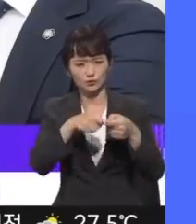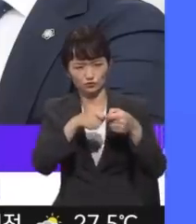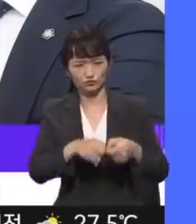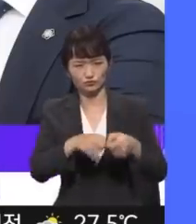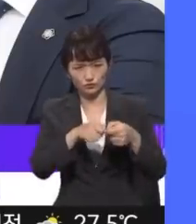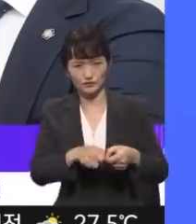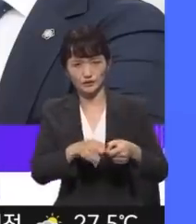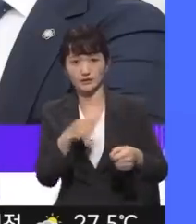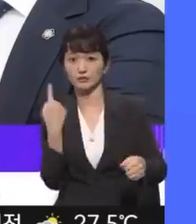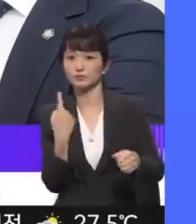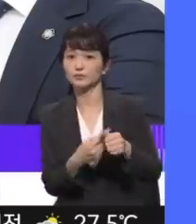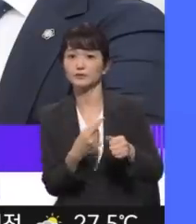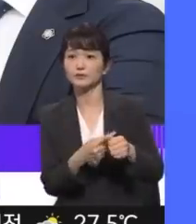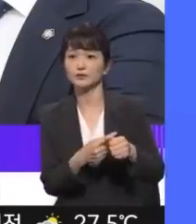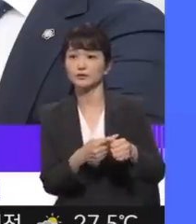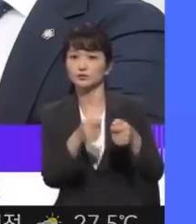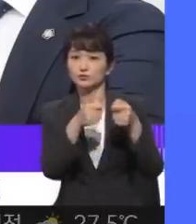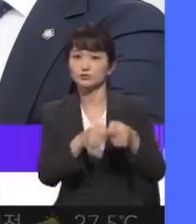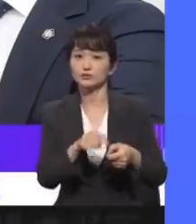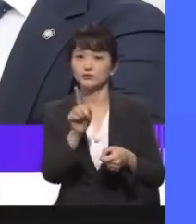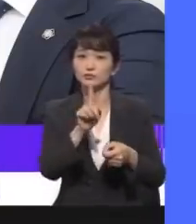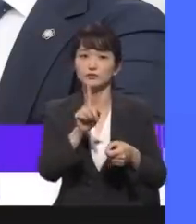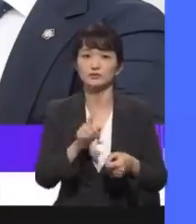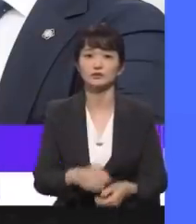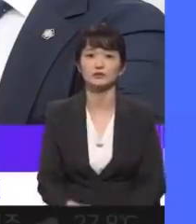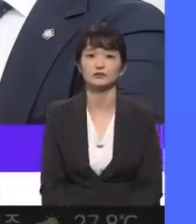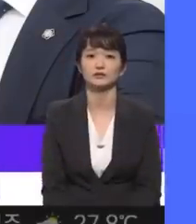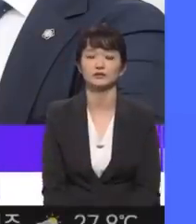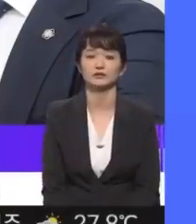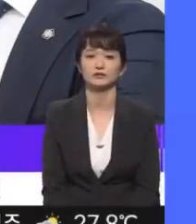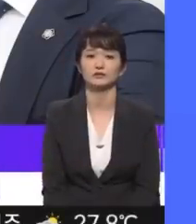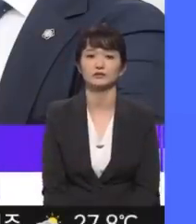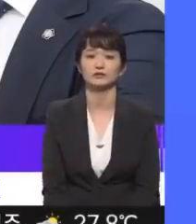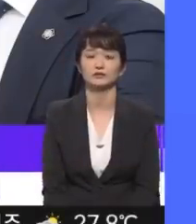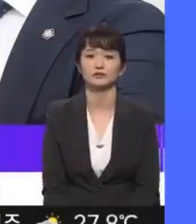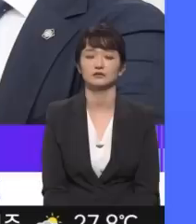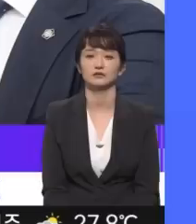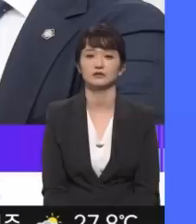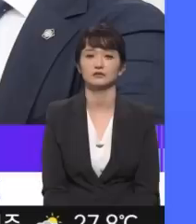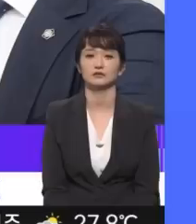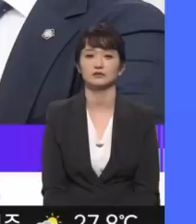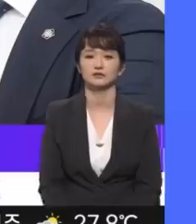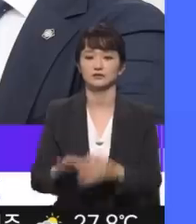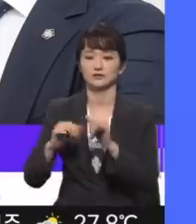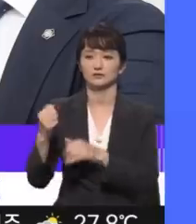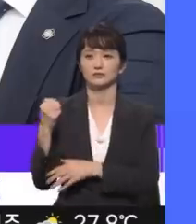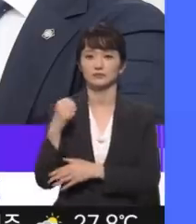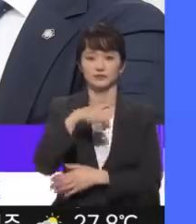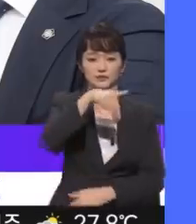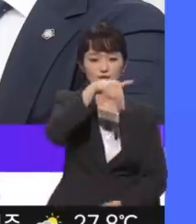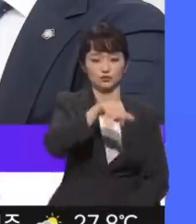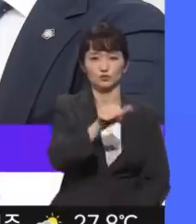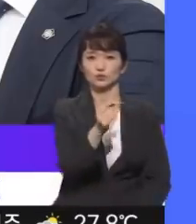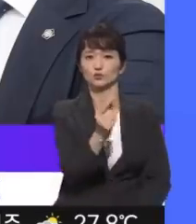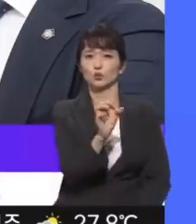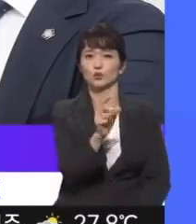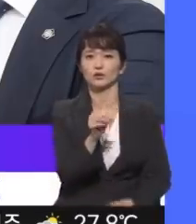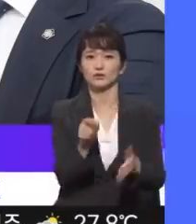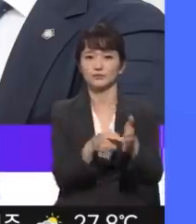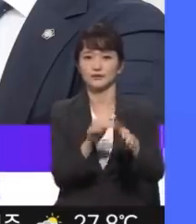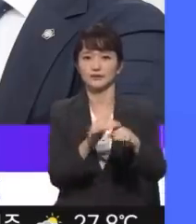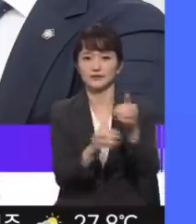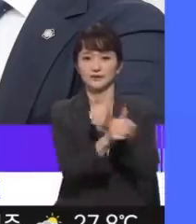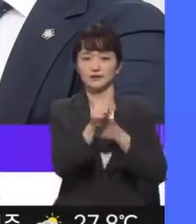지적했다 근데 좀 구체적으로 얘기해 주면 어떤 부분이죠 이 우선은 그 국민과 추어 용 비대위원장의